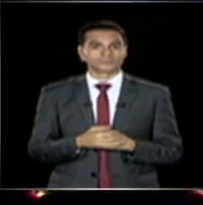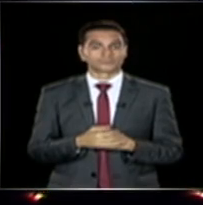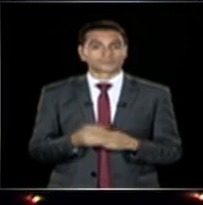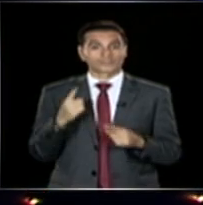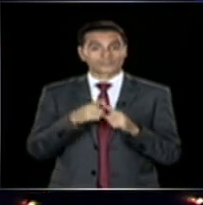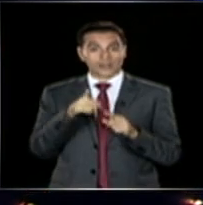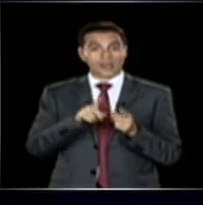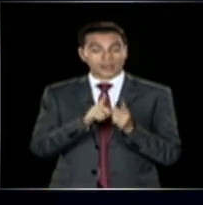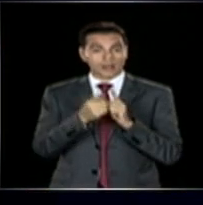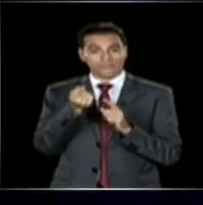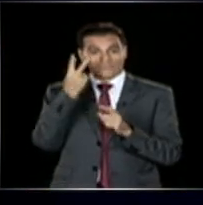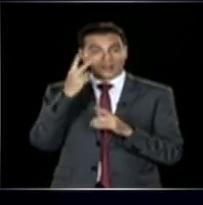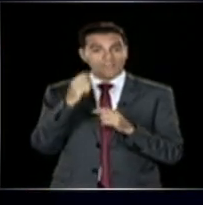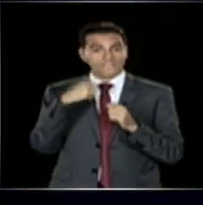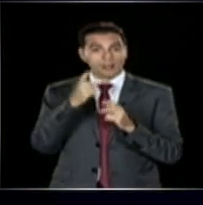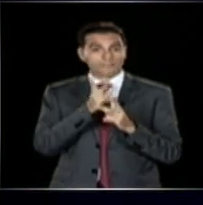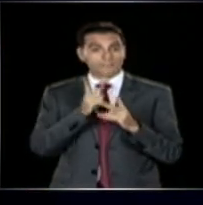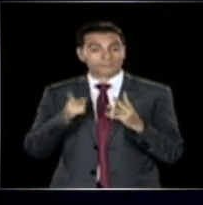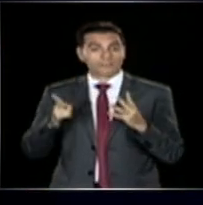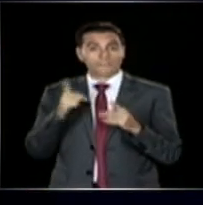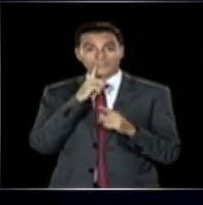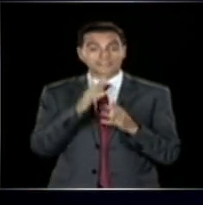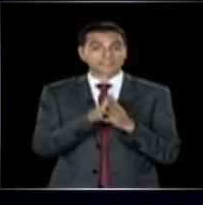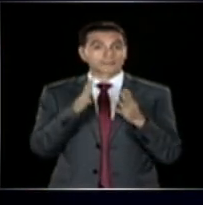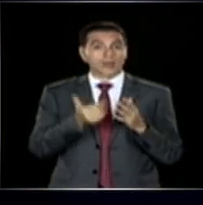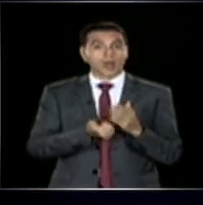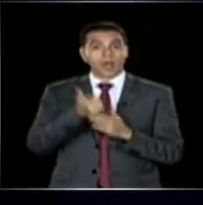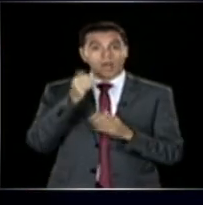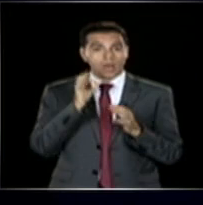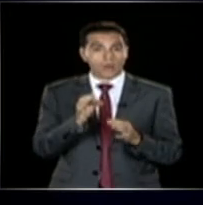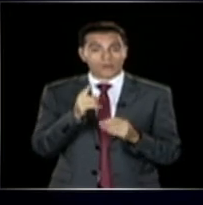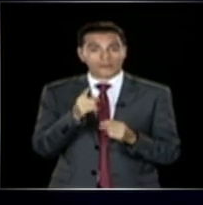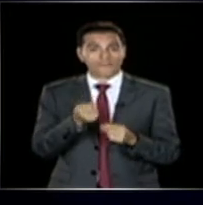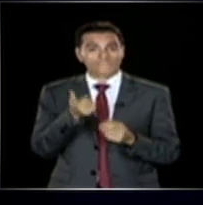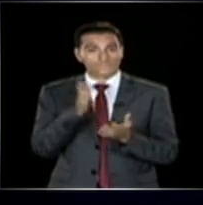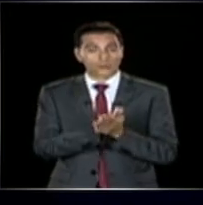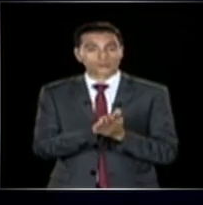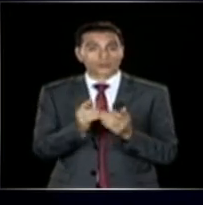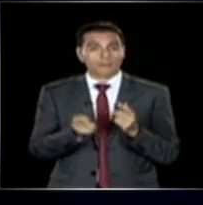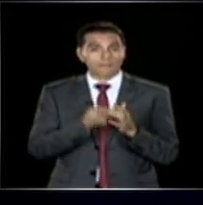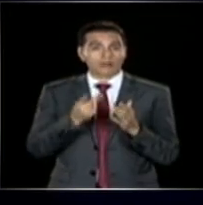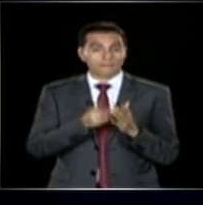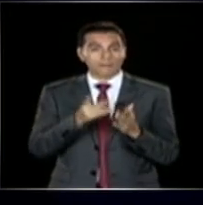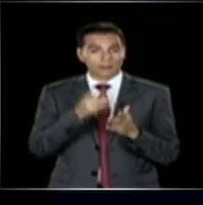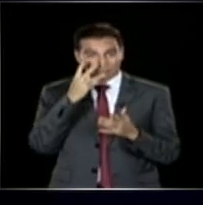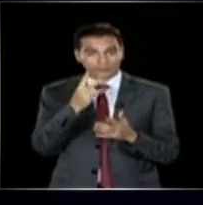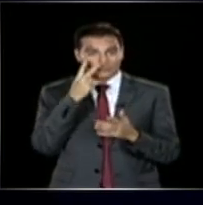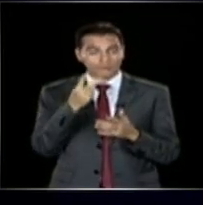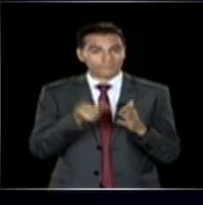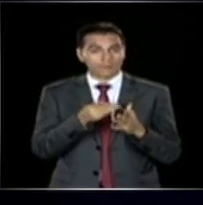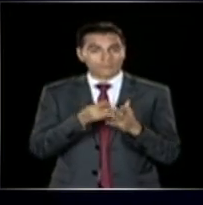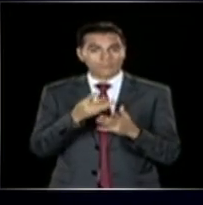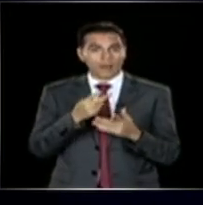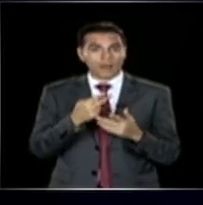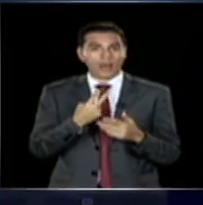غير ان هو عنده افلام كتير حلوه، ولكن الكبير قوي فيه ميزه ممكن نتفرج عليه مره واتنين وتلاته، يعني